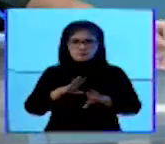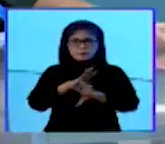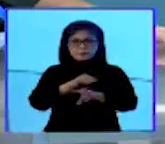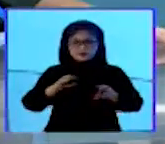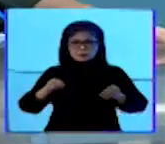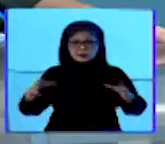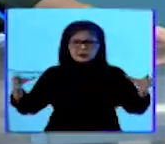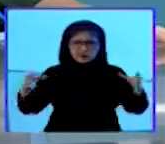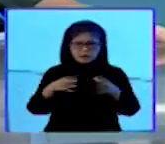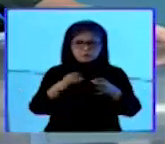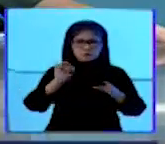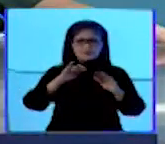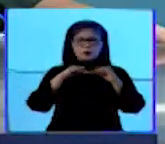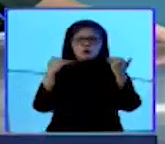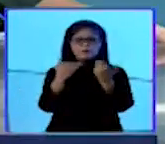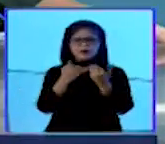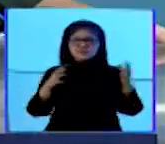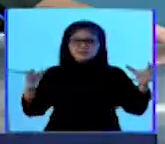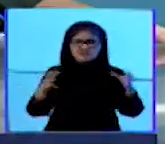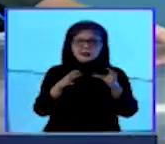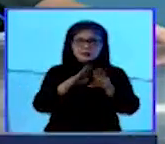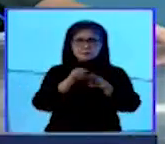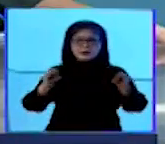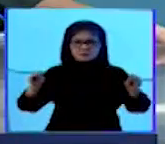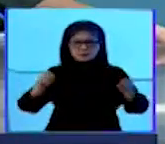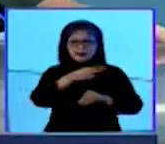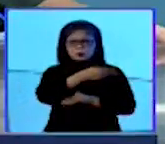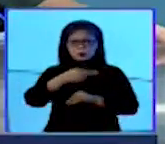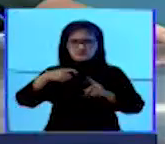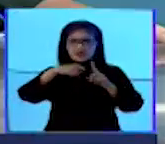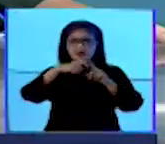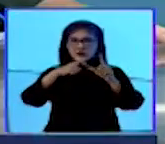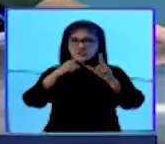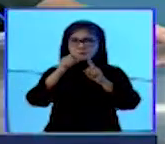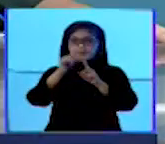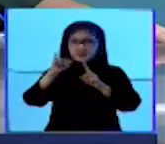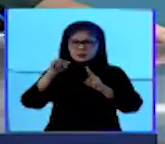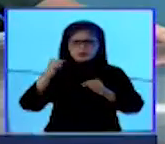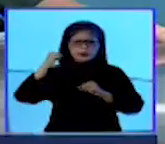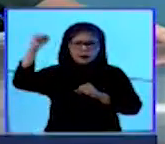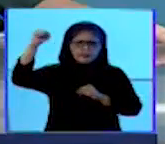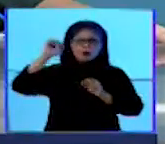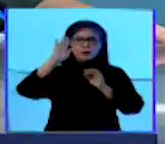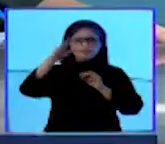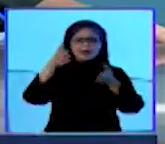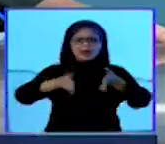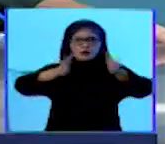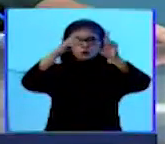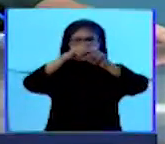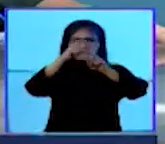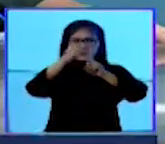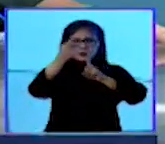Buruh yang tergabung dalam Konfederasi Serikat Pekerja Indonesia atau KSPI berunjuk rasa di depan gedung DPR Jakarta. Para